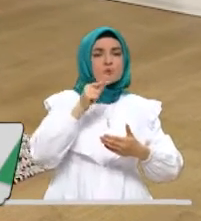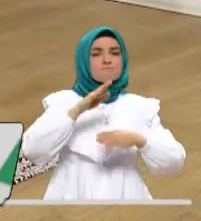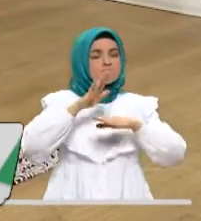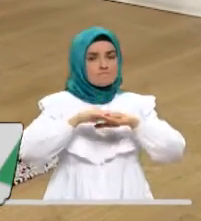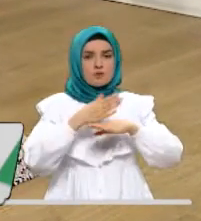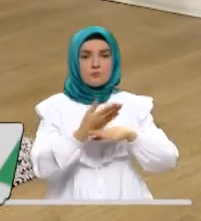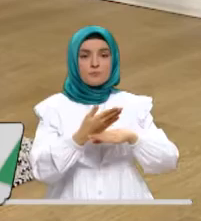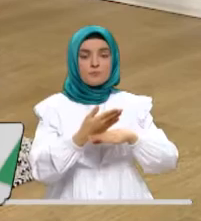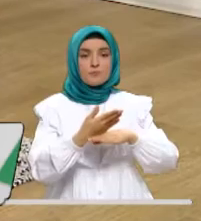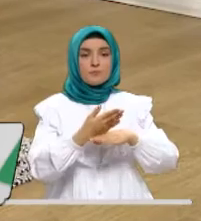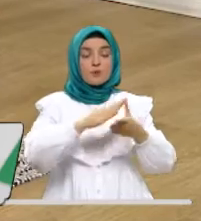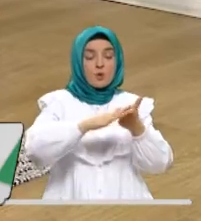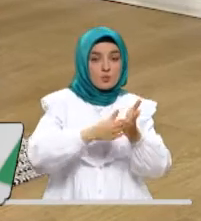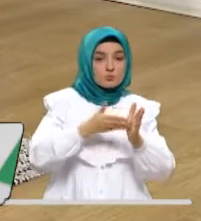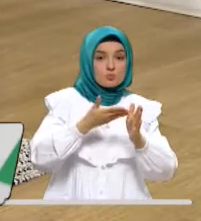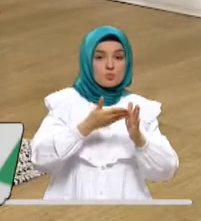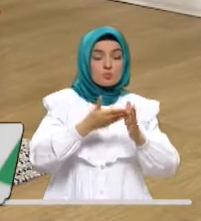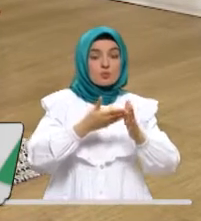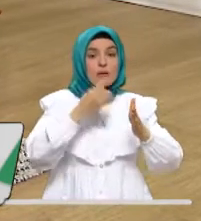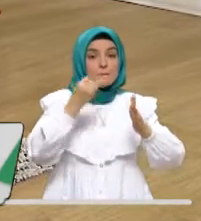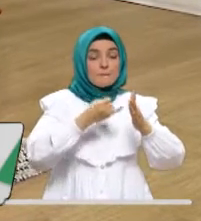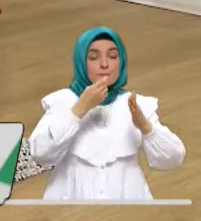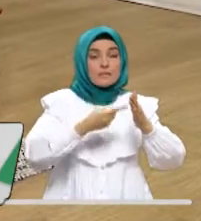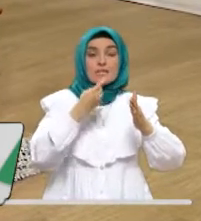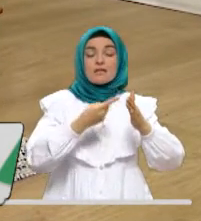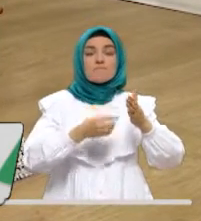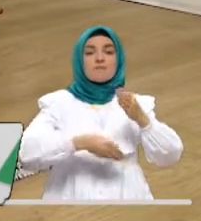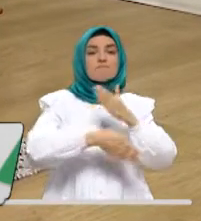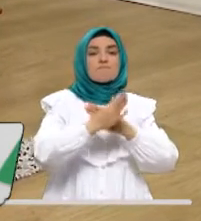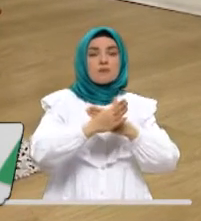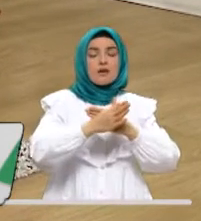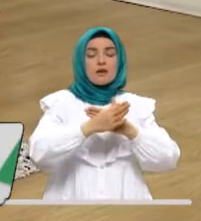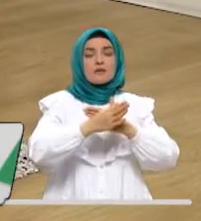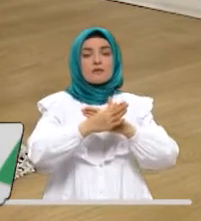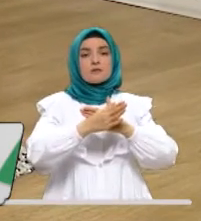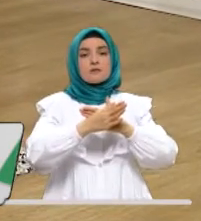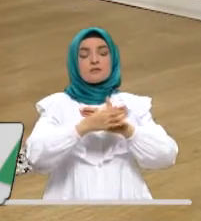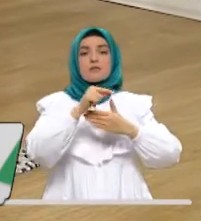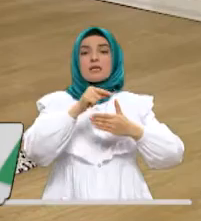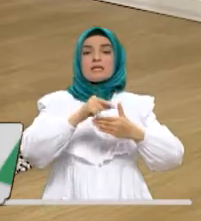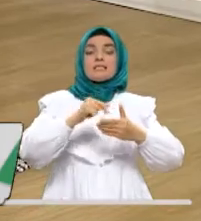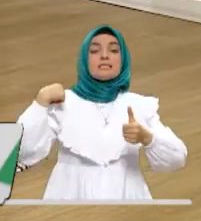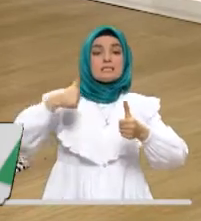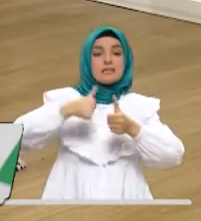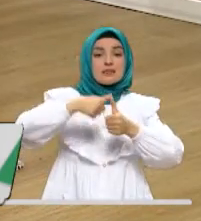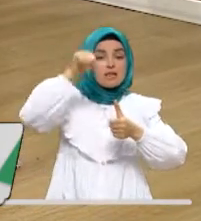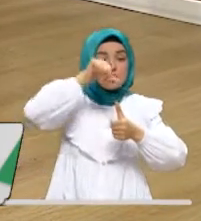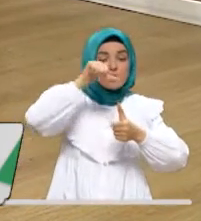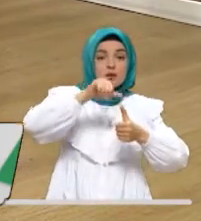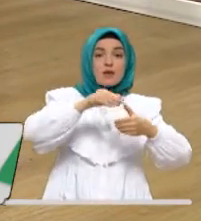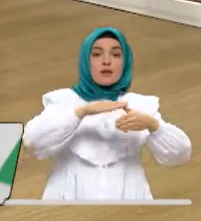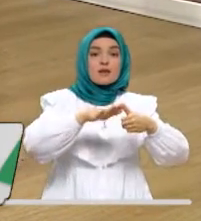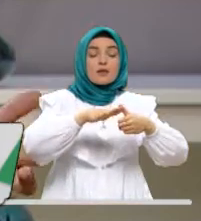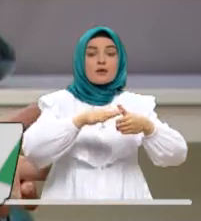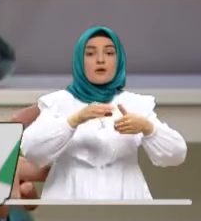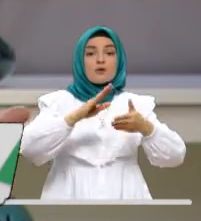yaptığım odur. Bulaşık makinesinden çıkardığınız bulaşıkları yeniden sudan geçirmeden kullanmayın diye. Hmm. Evet.